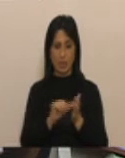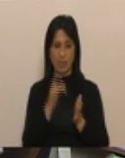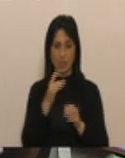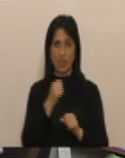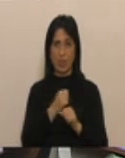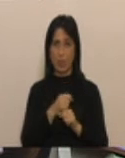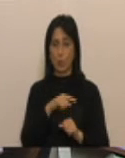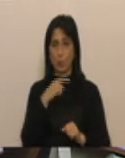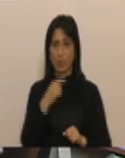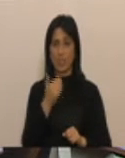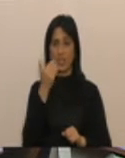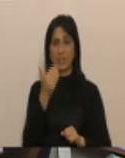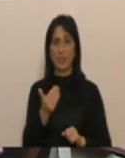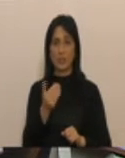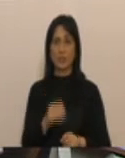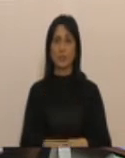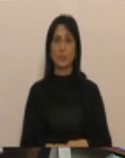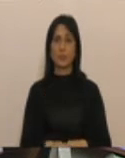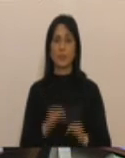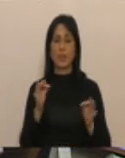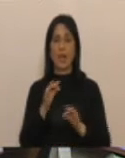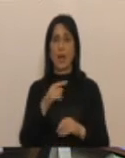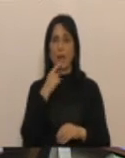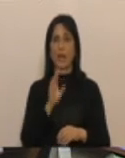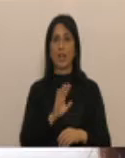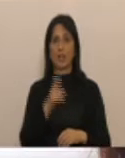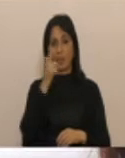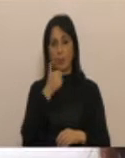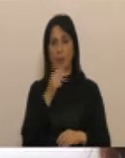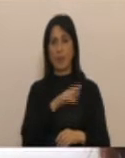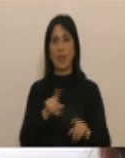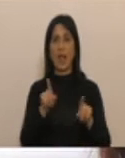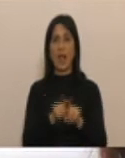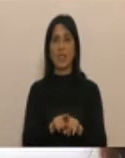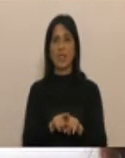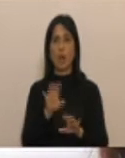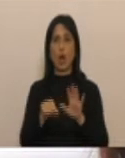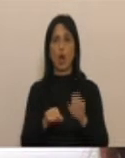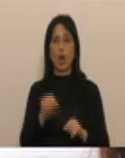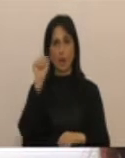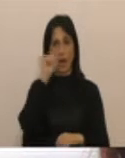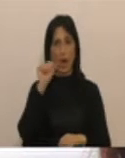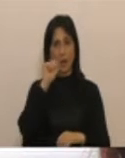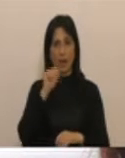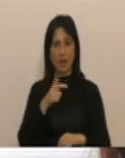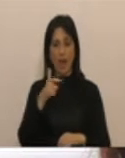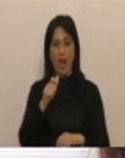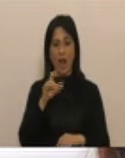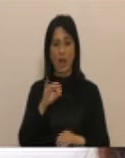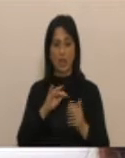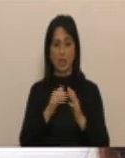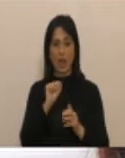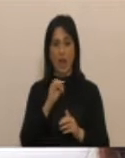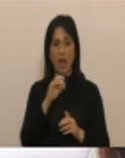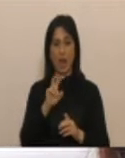მოახდინა რუსეთმა. თქვენ არაფერი გითქვამთ, ბატონო პრემიერო, ასევე ოკუპირებული აფხაზეთის გაგრის რაიონის სოფელ